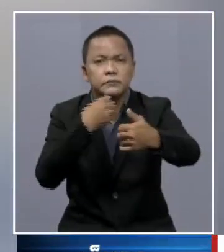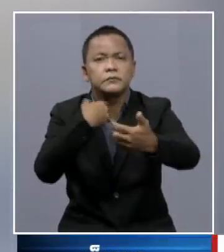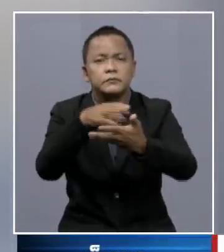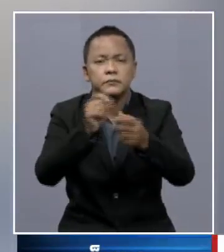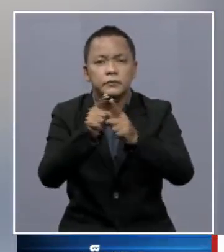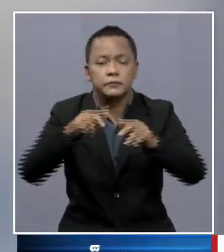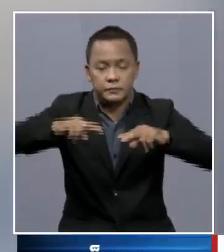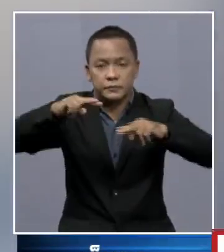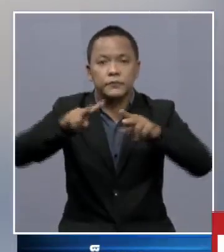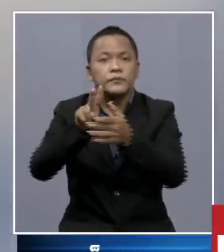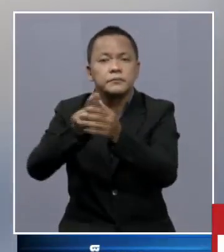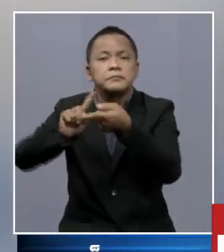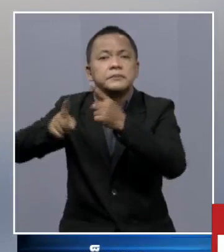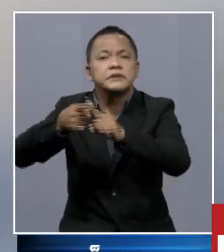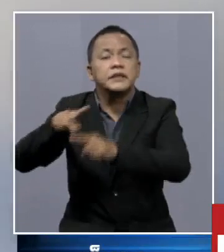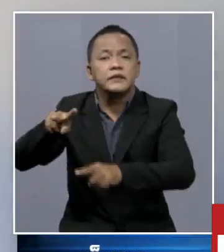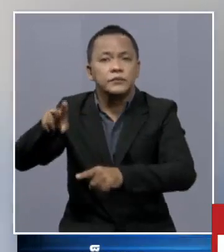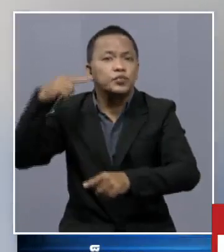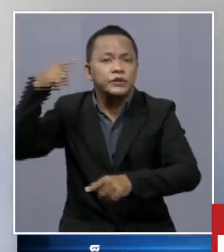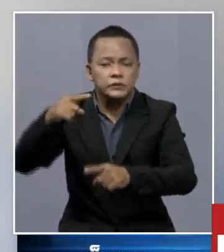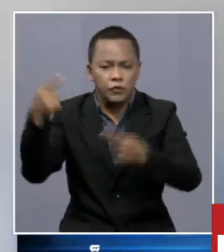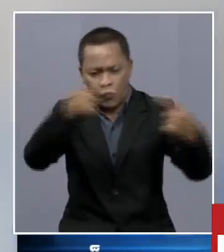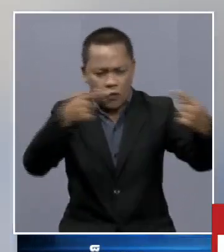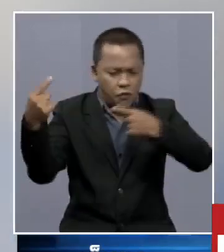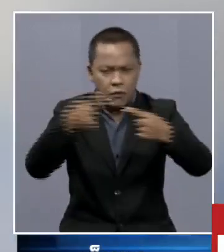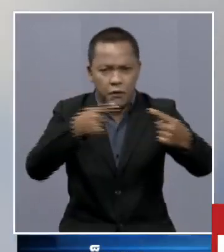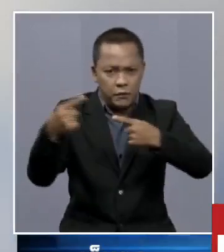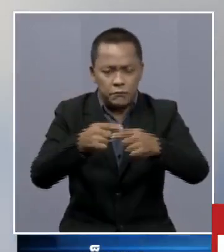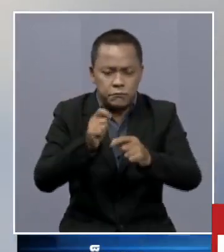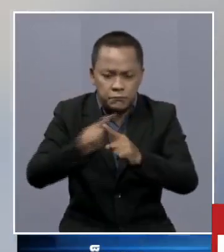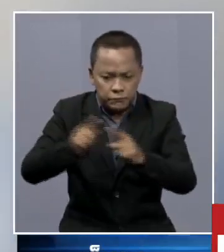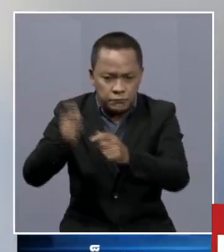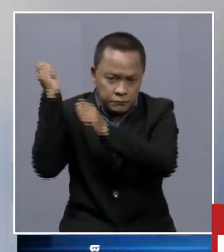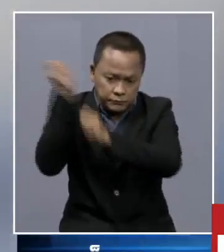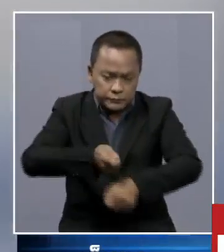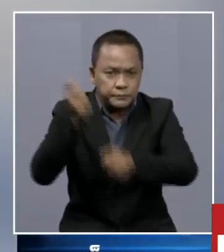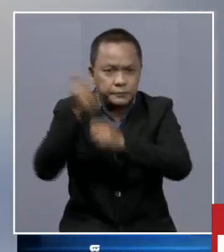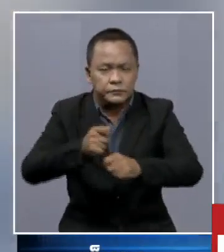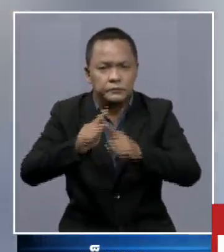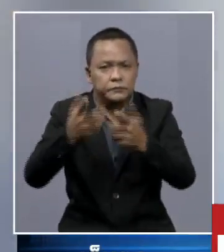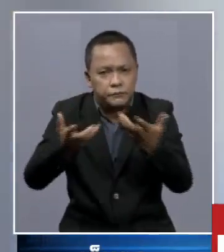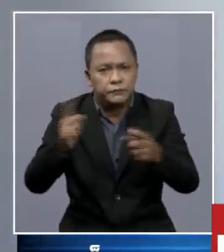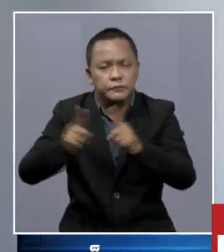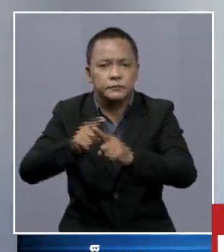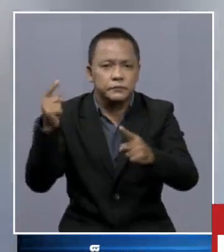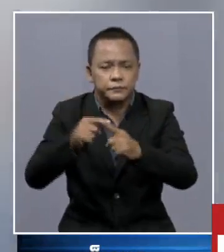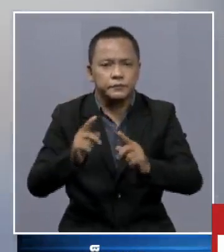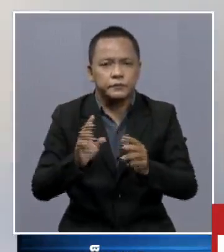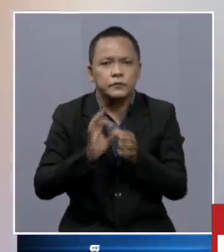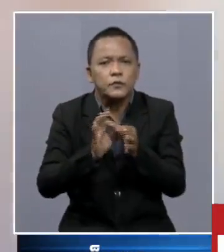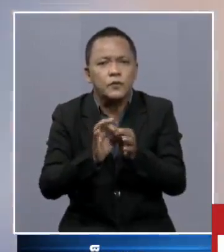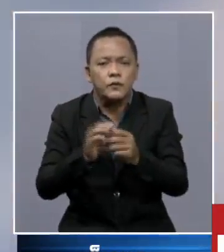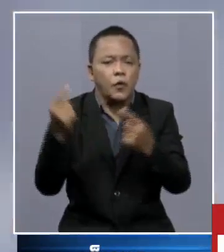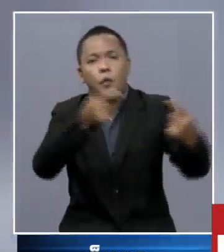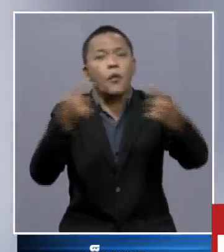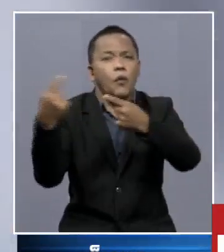ว่าเปพยานะครเป็เพื่อนของเมียก็โตเทียงกัน- มีทงจบเลยนะวกนะ?ใช่ มากัหมดเลย อาวุครบมือเขาก็กรัวเนยนะครับ แลมี